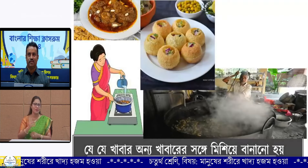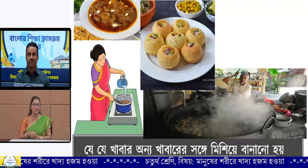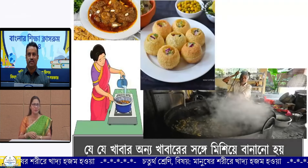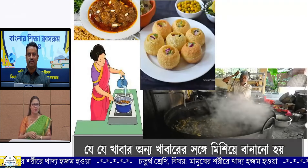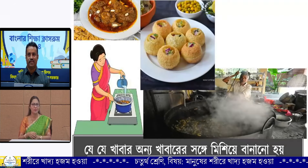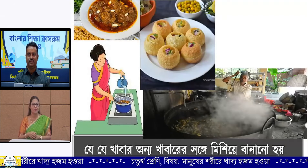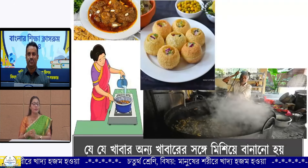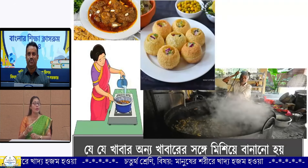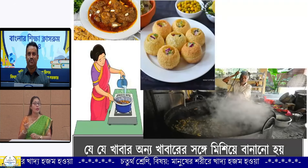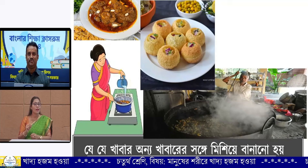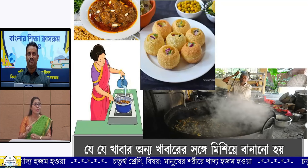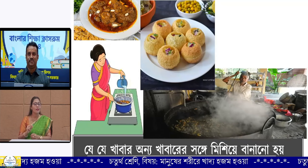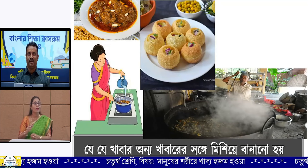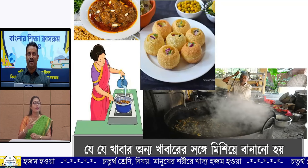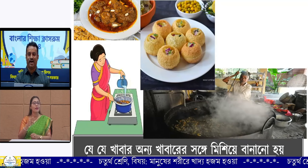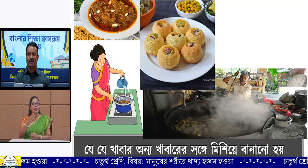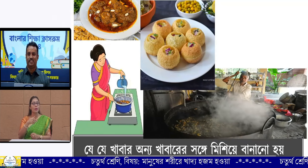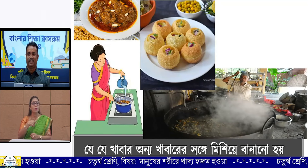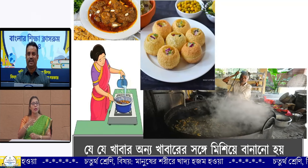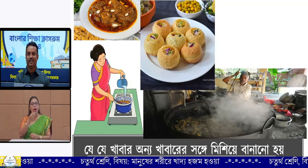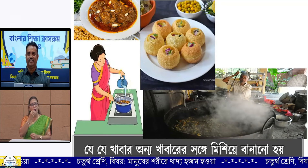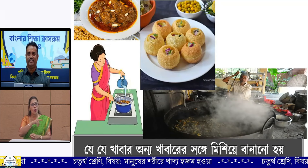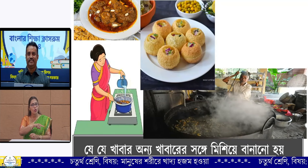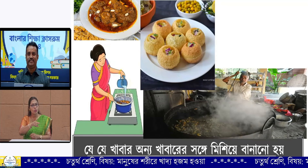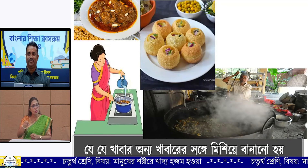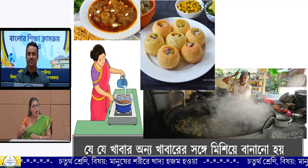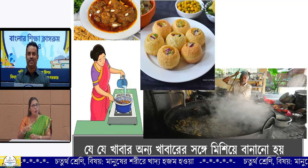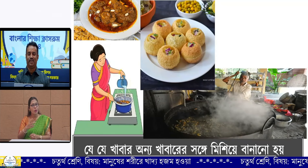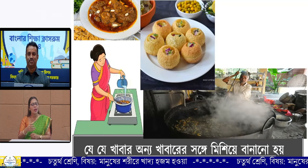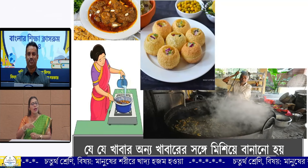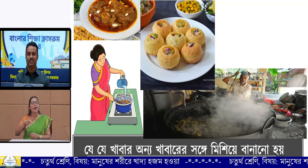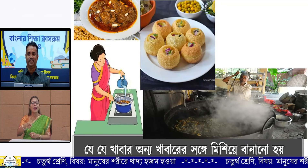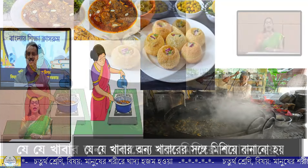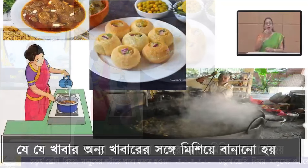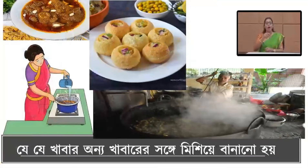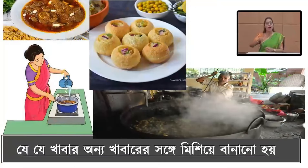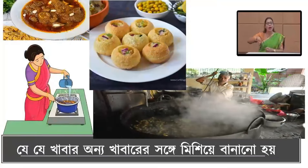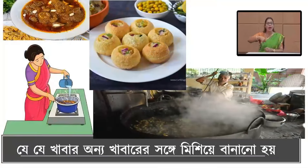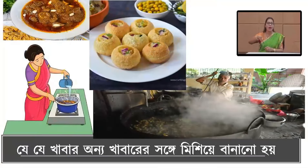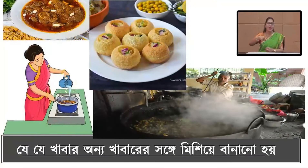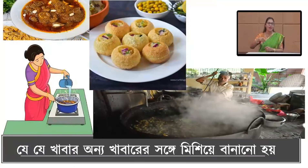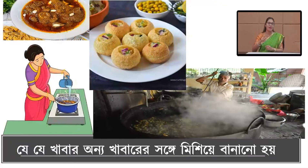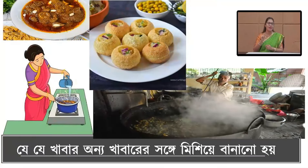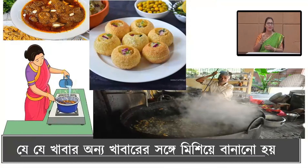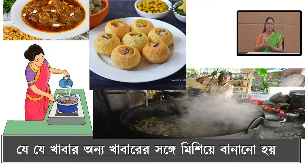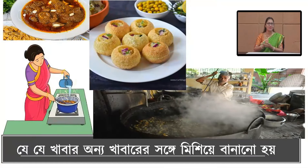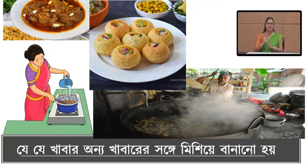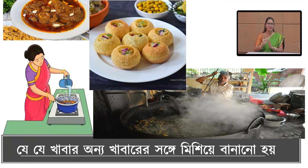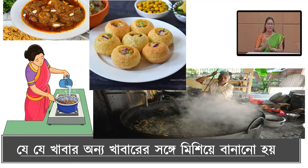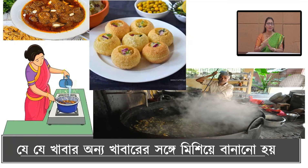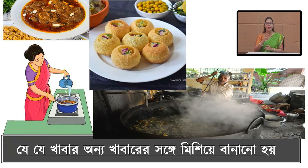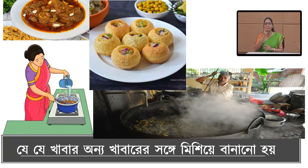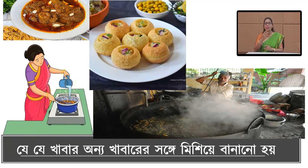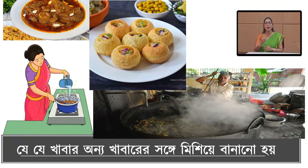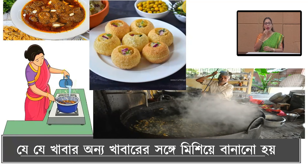যায় কিন্তু আমরা যা খাই অধিকাংশই রান্নাঘরে তৈরি হয়